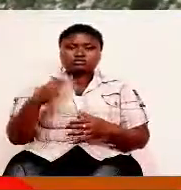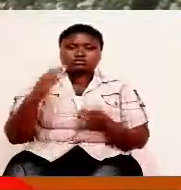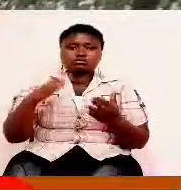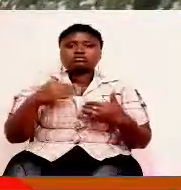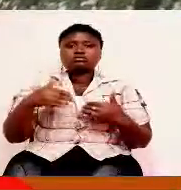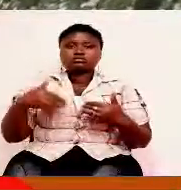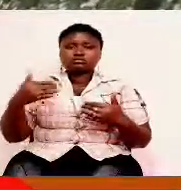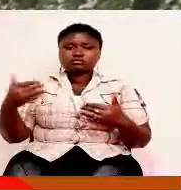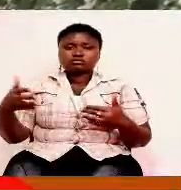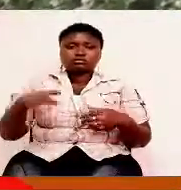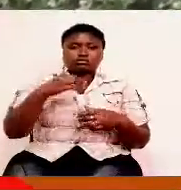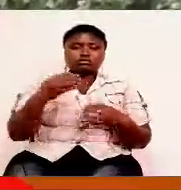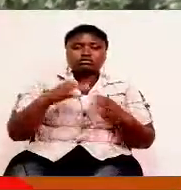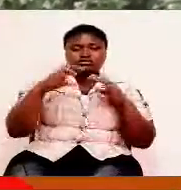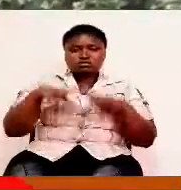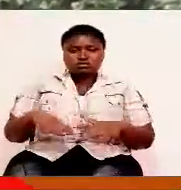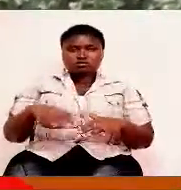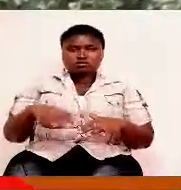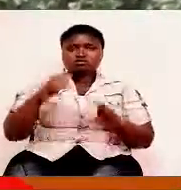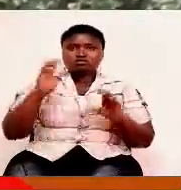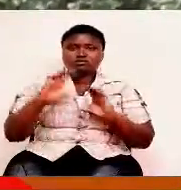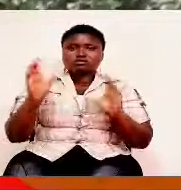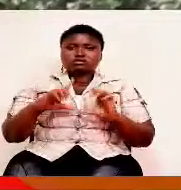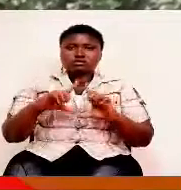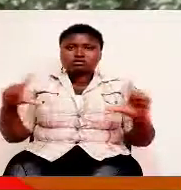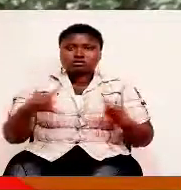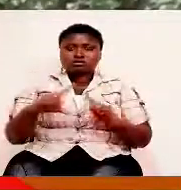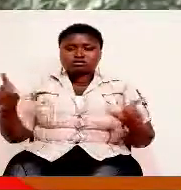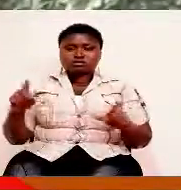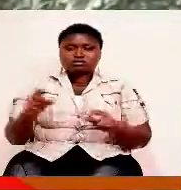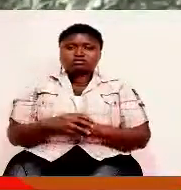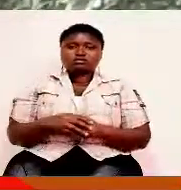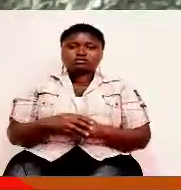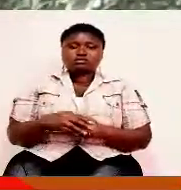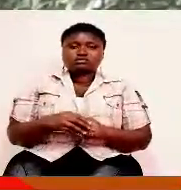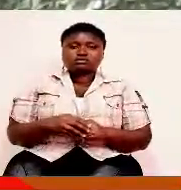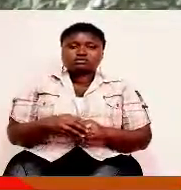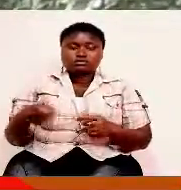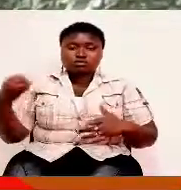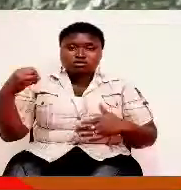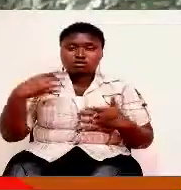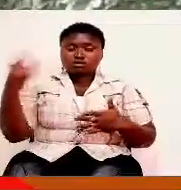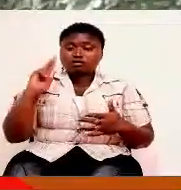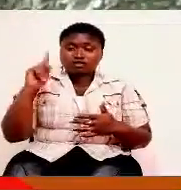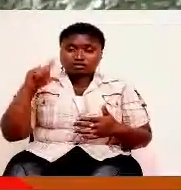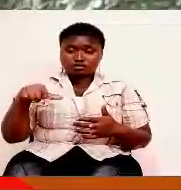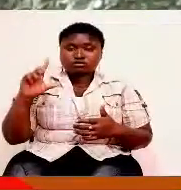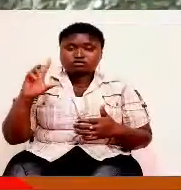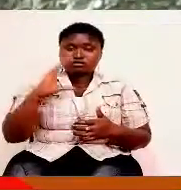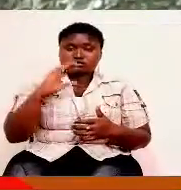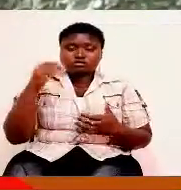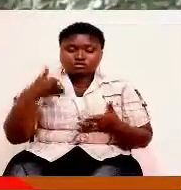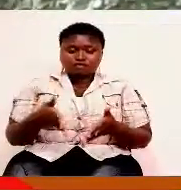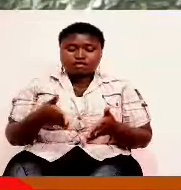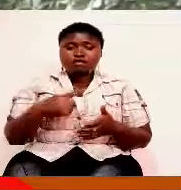mundu uguikara atarikiria thitima nayo yari agenda yao twakorirwo haha ni andu a Kenya Power na magituria kana